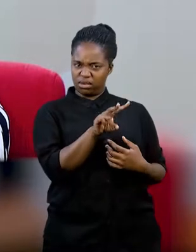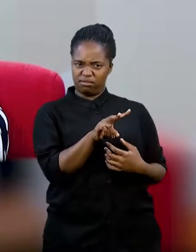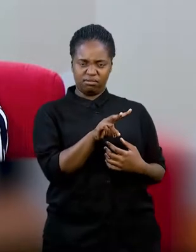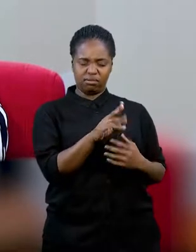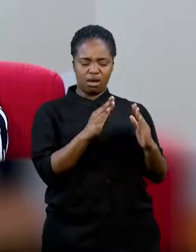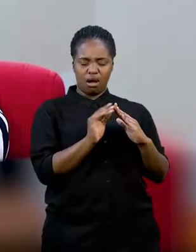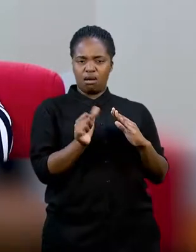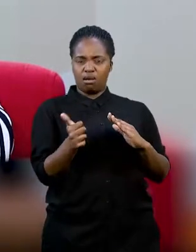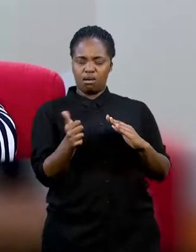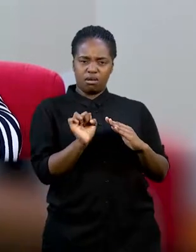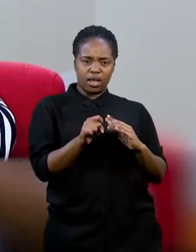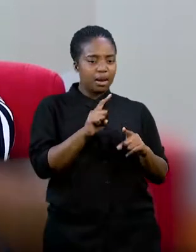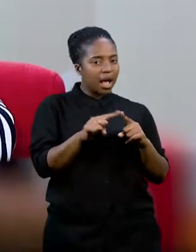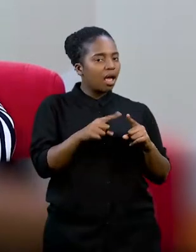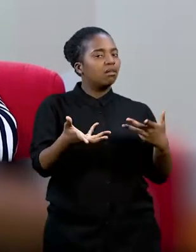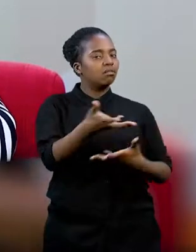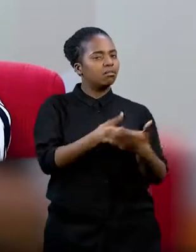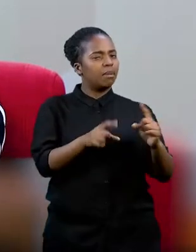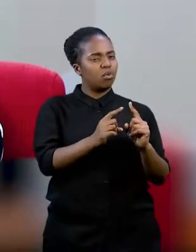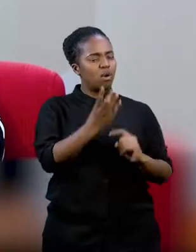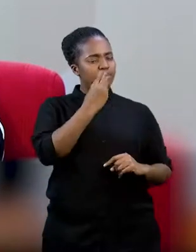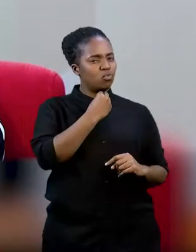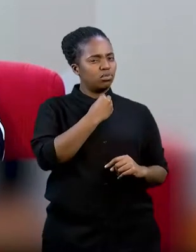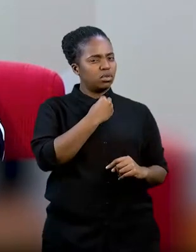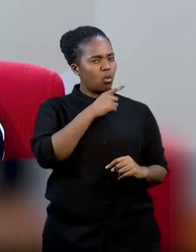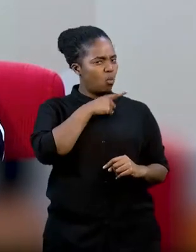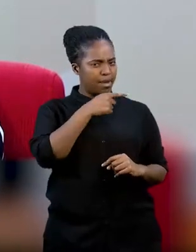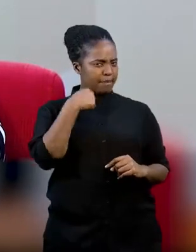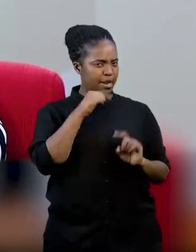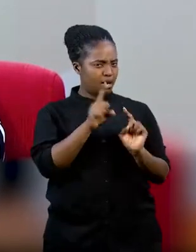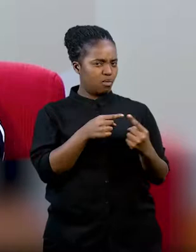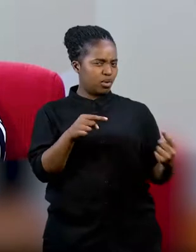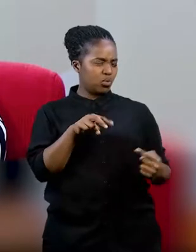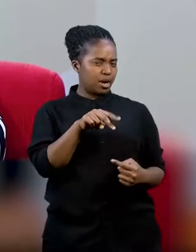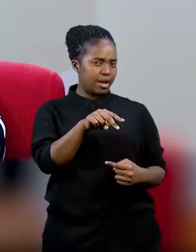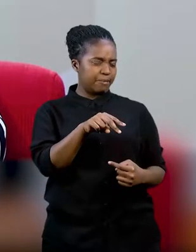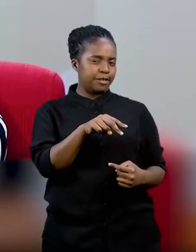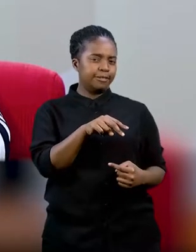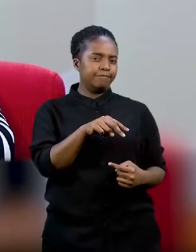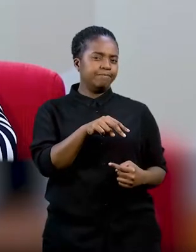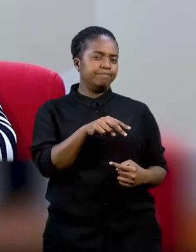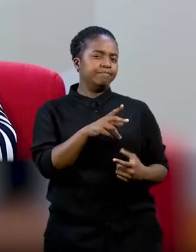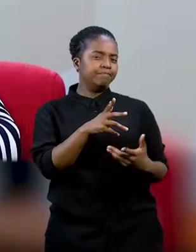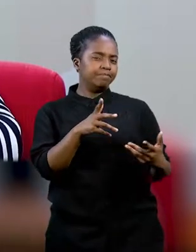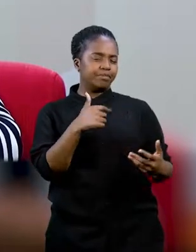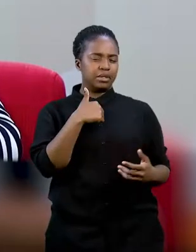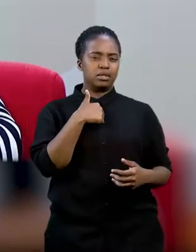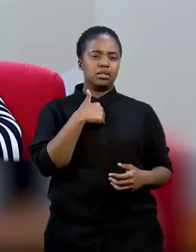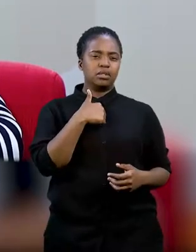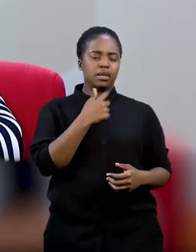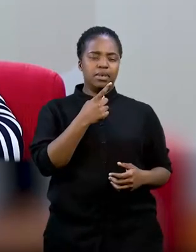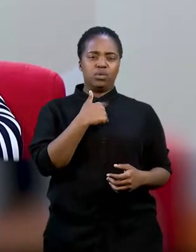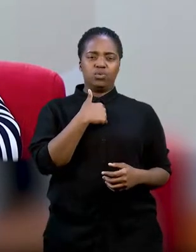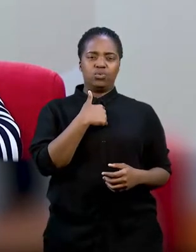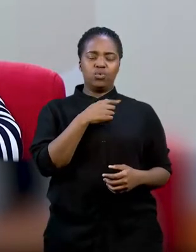ba bona bo makhelan ba yeng mara tlala le bona a tlampotsa gore gante na wa ke sa khone tsama and then ntwe ya